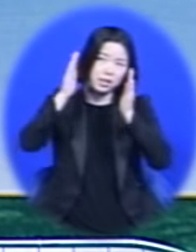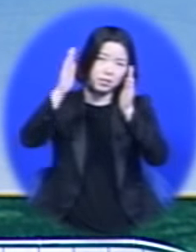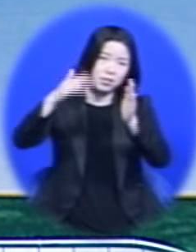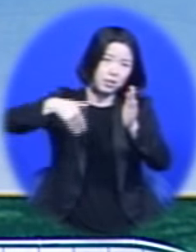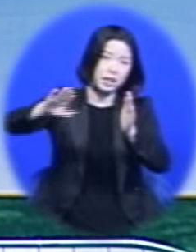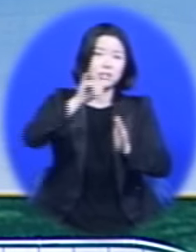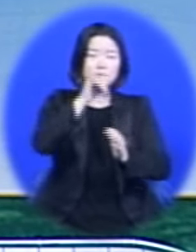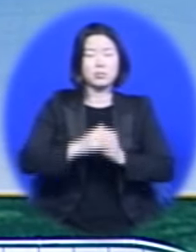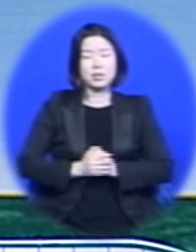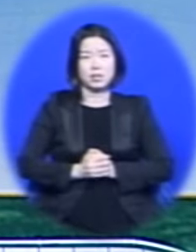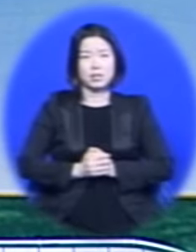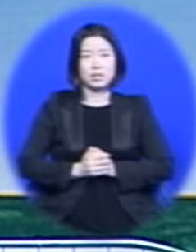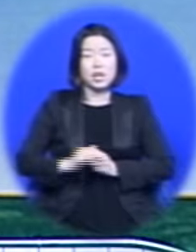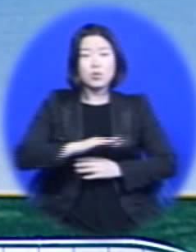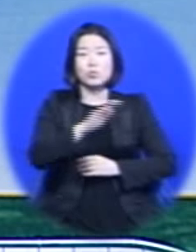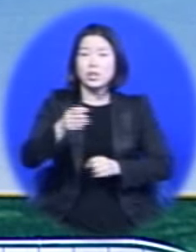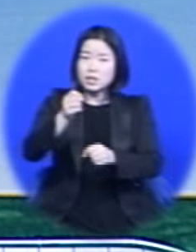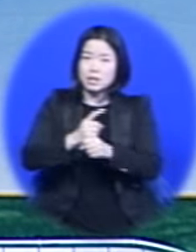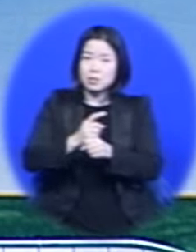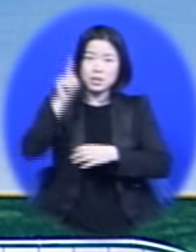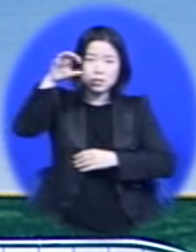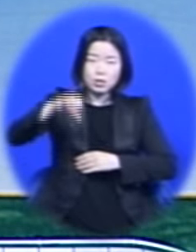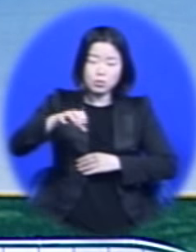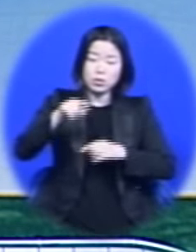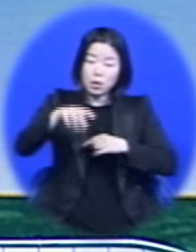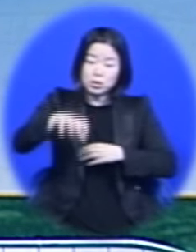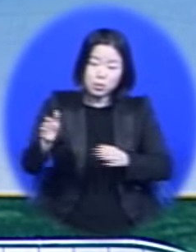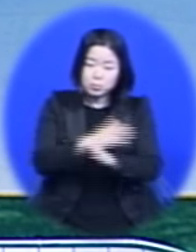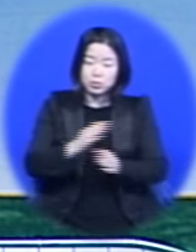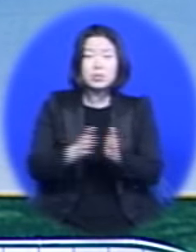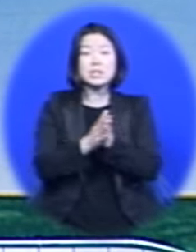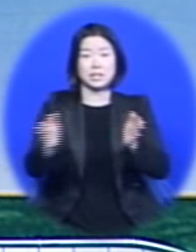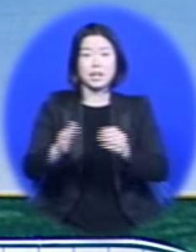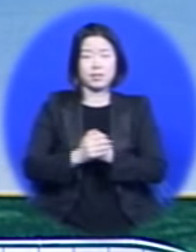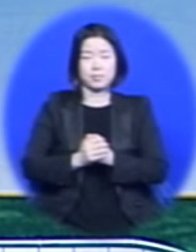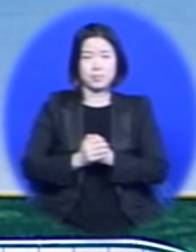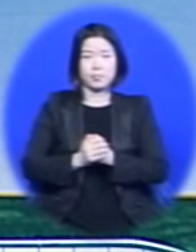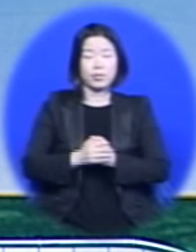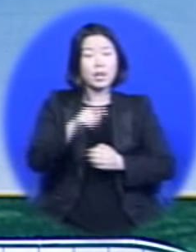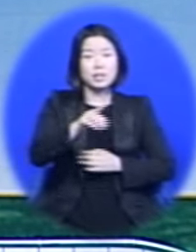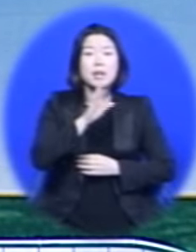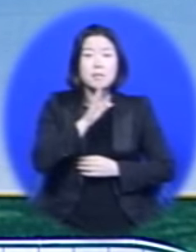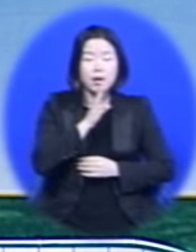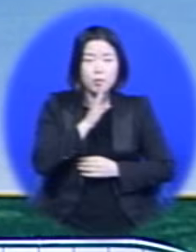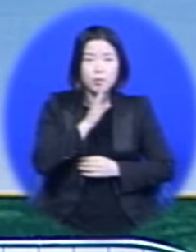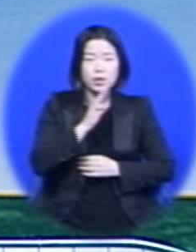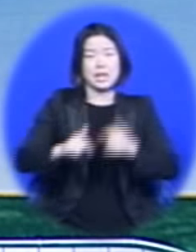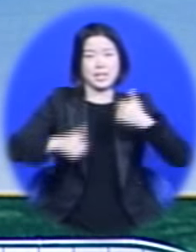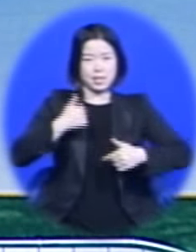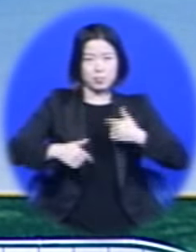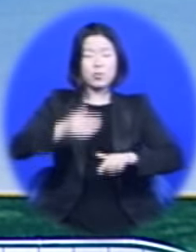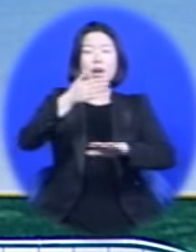것입니다. 우리는 이미 천국의 삶을 여기서부터 시작한 것입니다. 그것이 바로